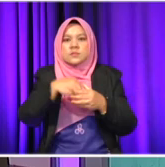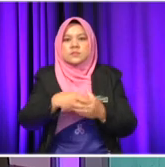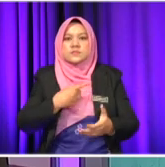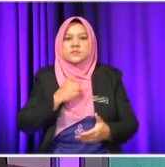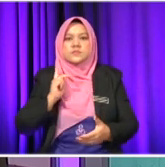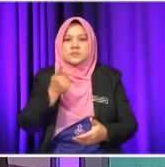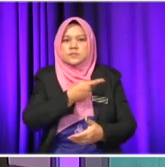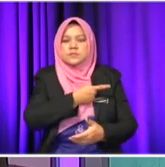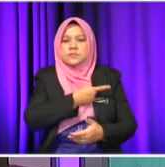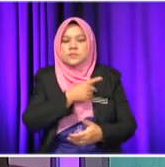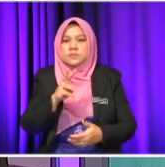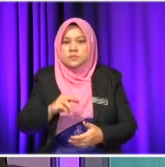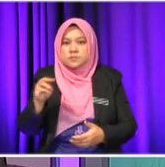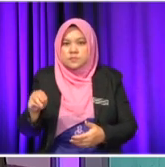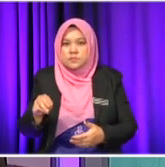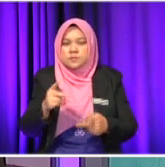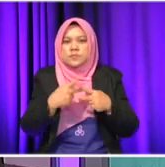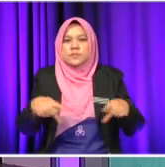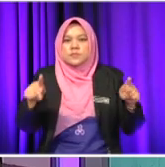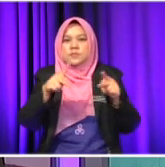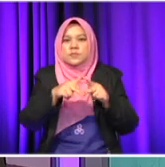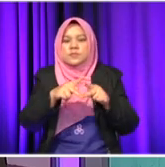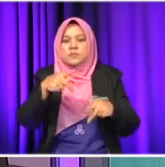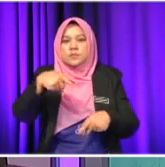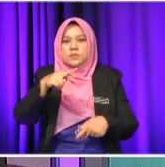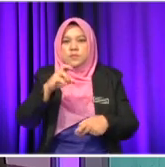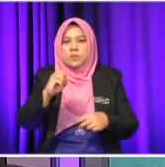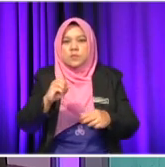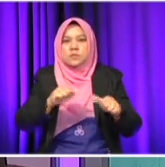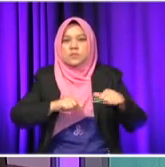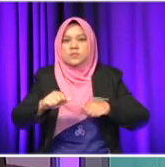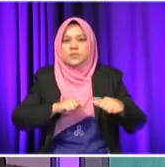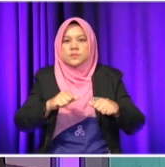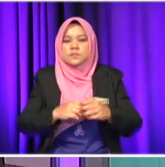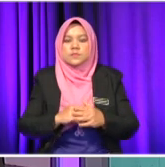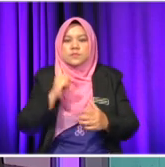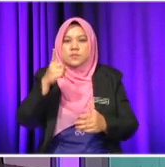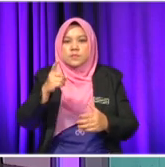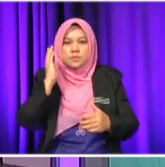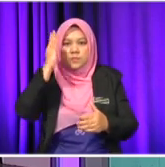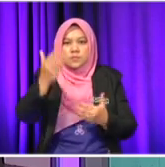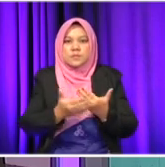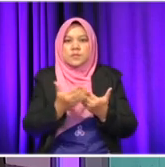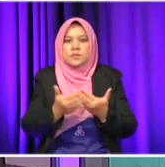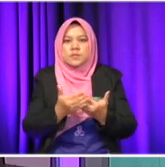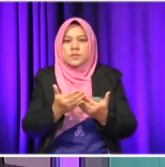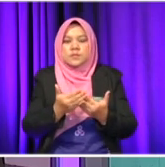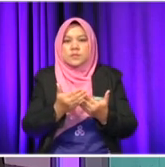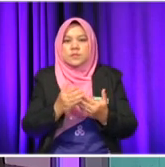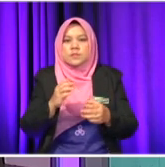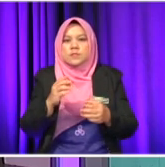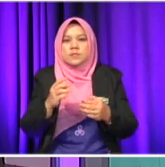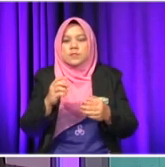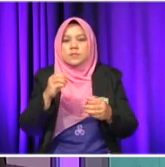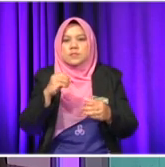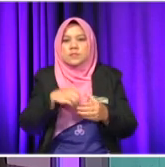murid juga murid pun perlu proyektif jadi bila kamu jadi proyektif kamu akan mudah untuk berada di mana-mana